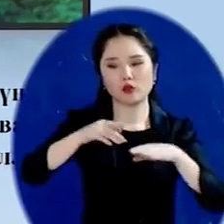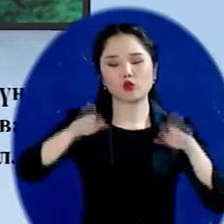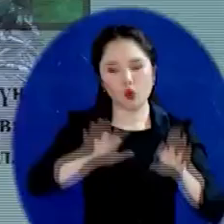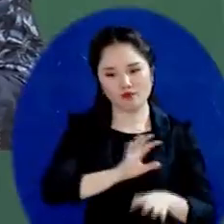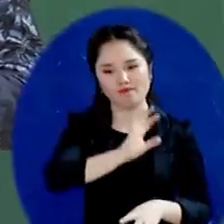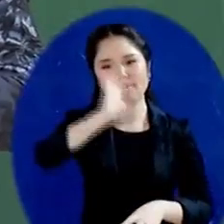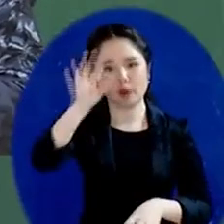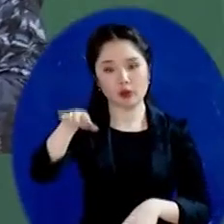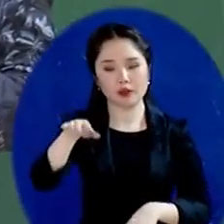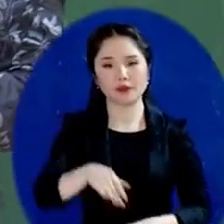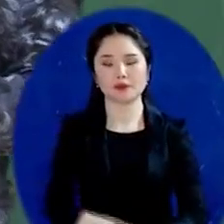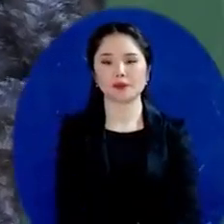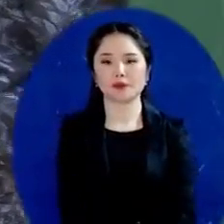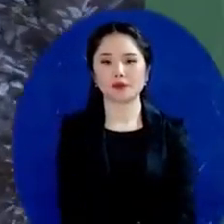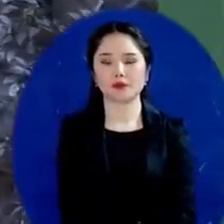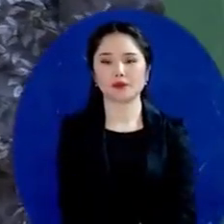руу нүүдэлдэг.